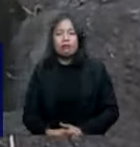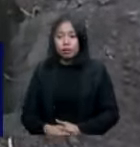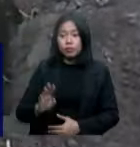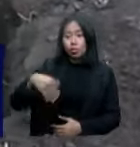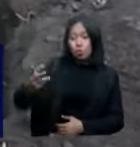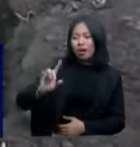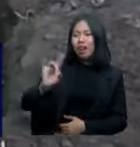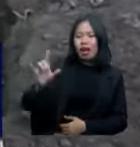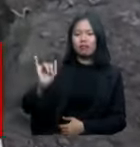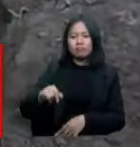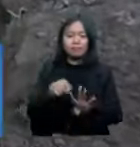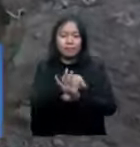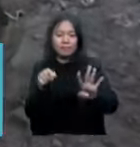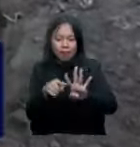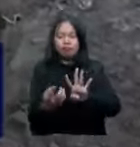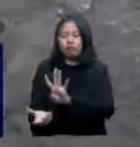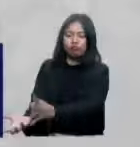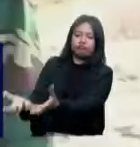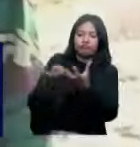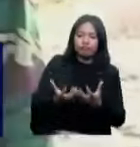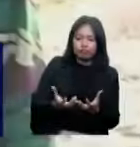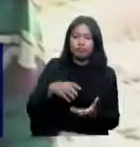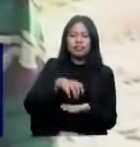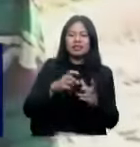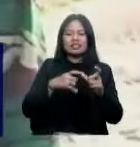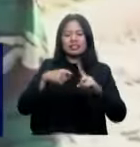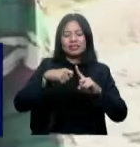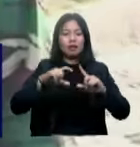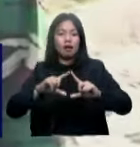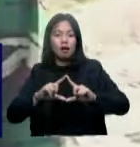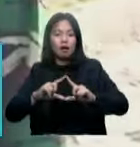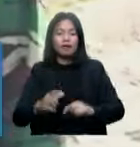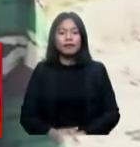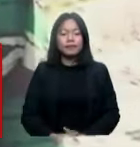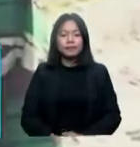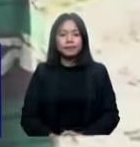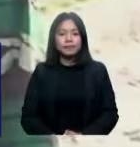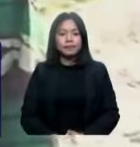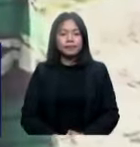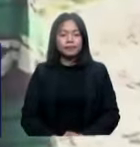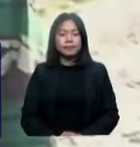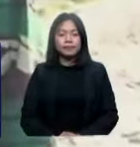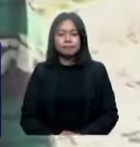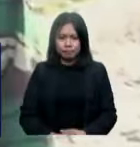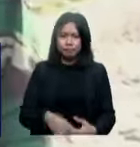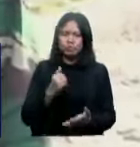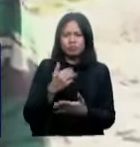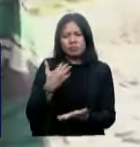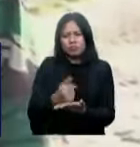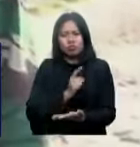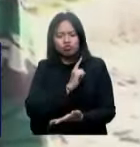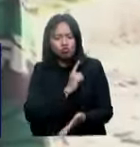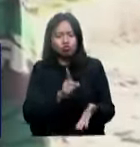maum Mere ininya tidak bisa kita memungkinkan untuk masing-masing Sehingga ini adalah